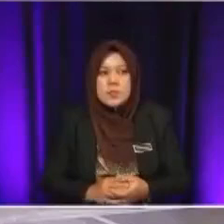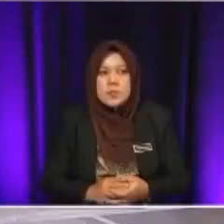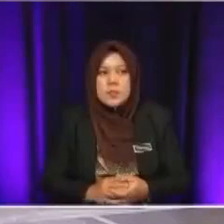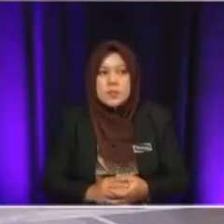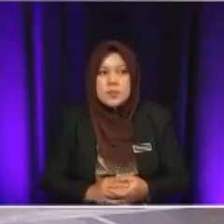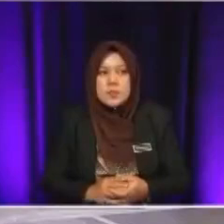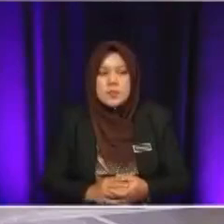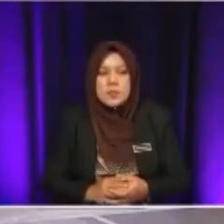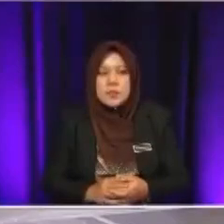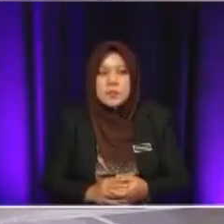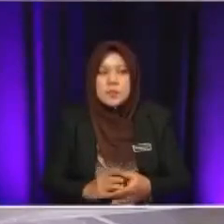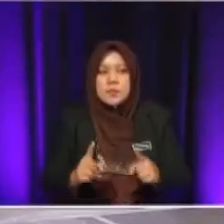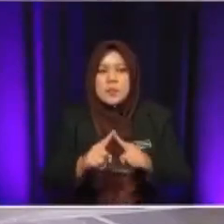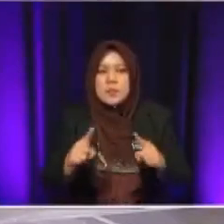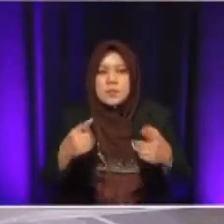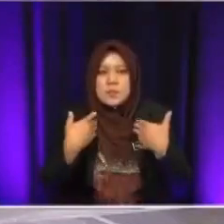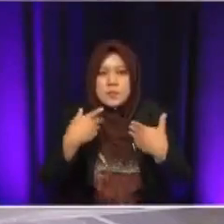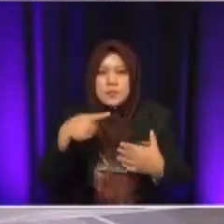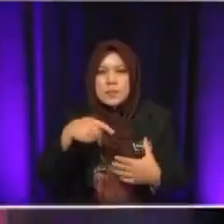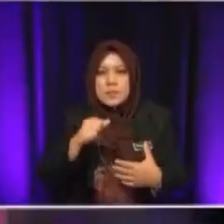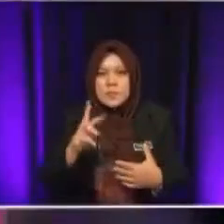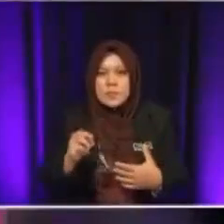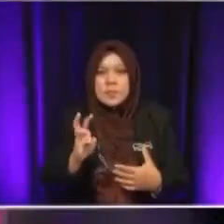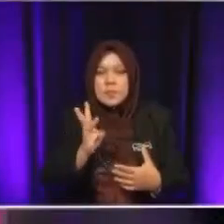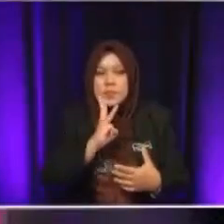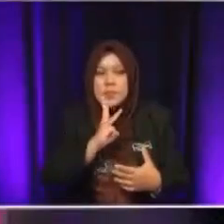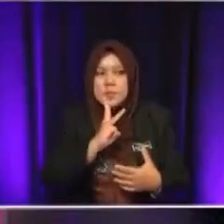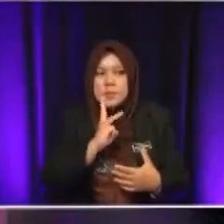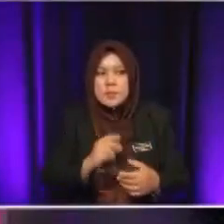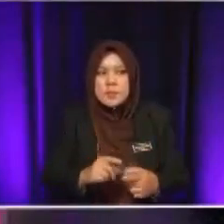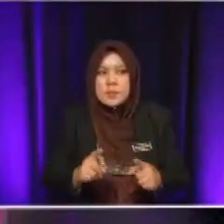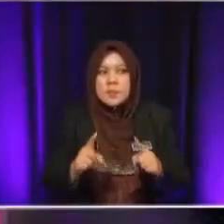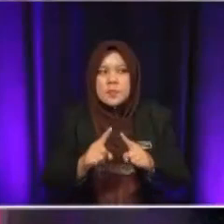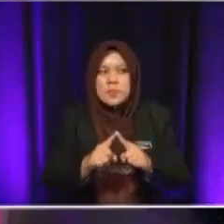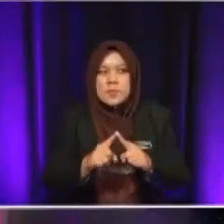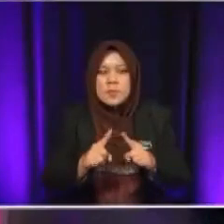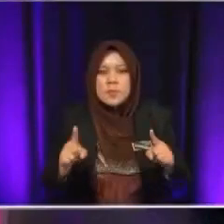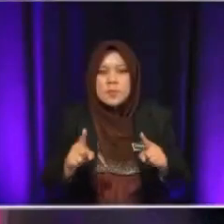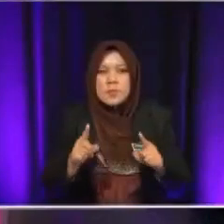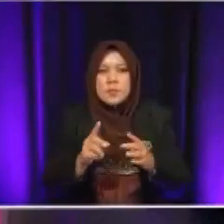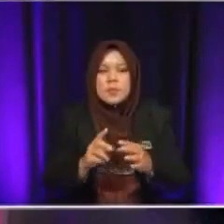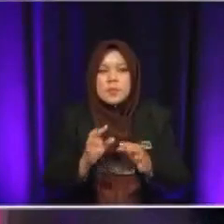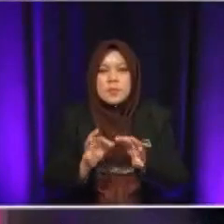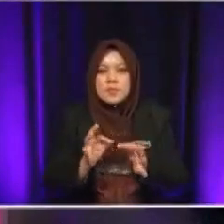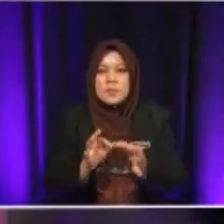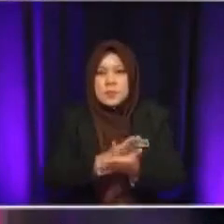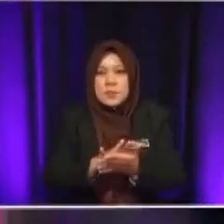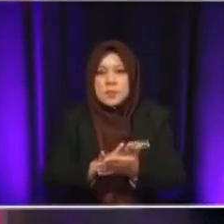air tu akan bersihkan air sebenarnya, Mira. Tapi cuma bila kita guna air medium tu dah bersih, senanglah kerja